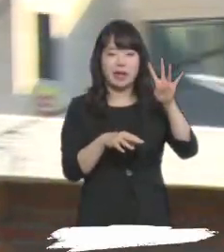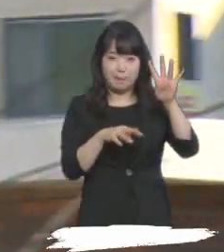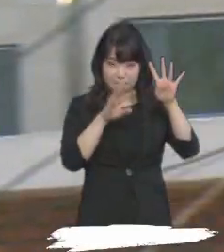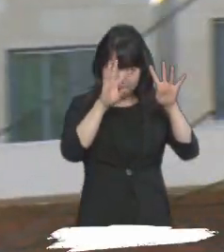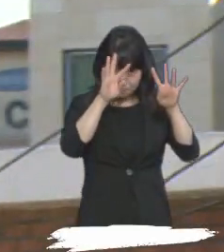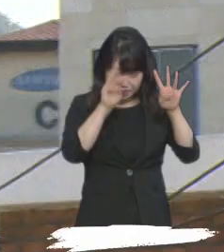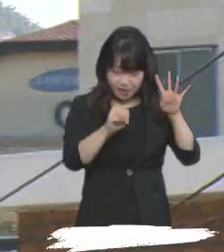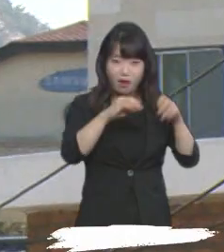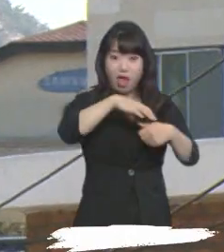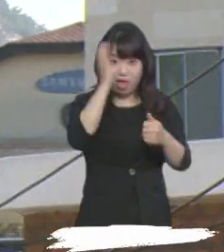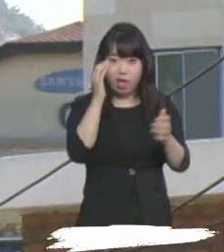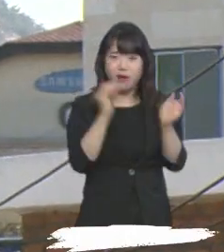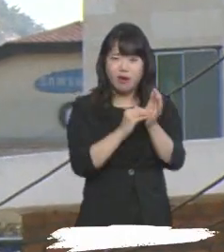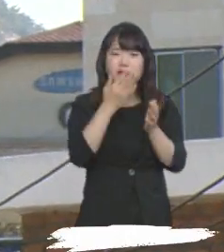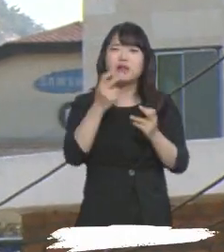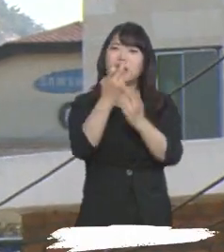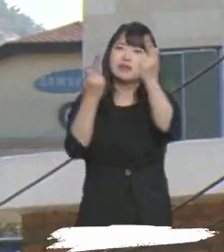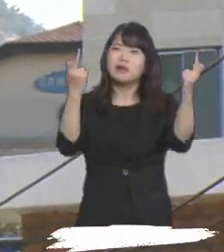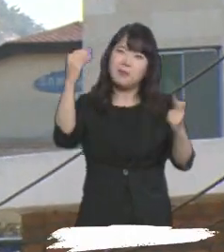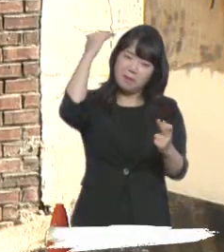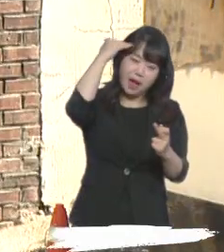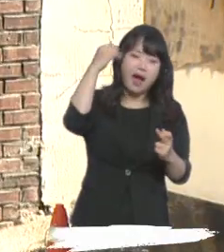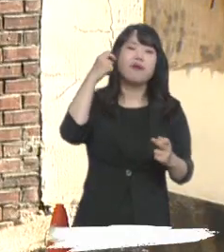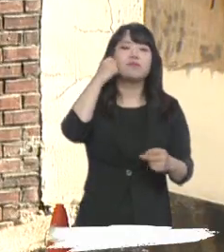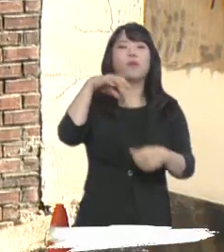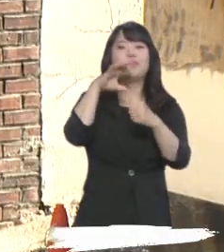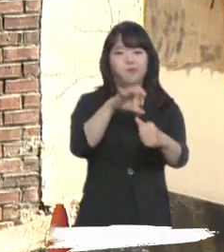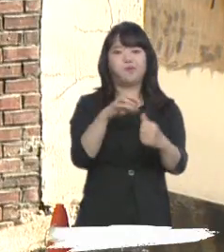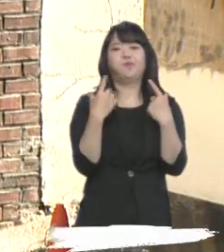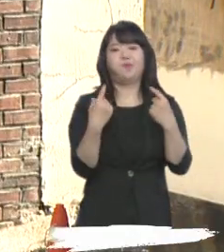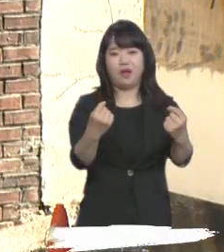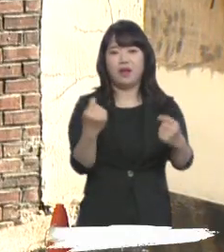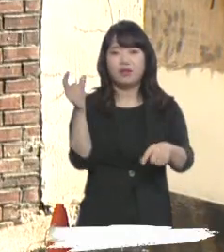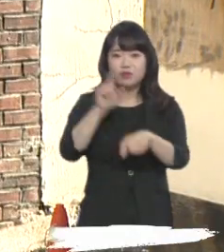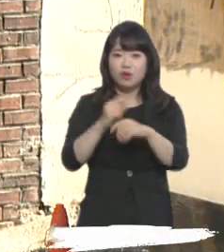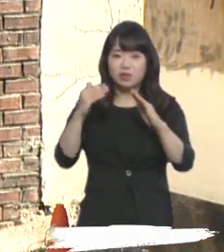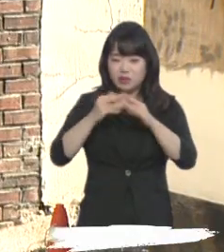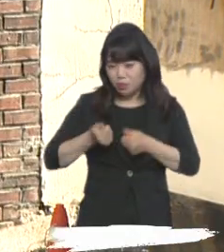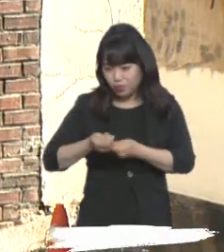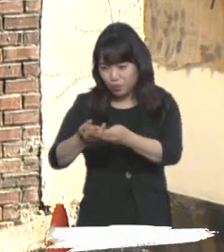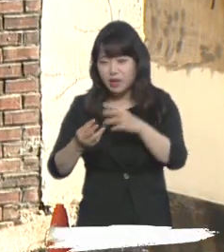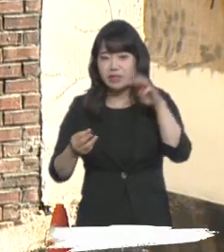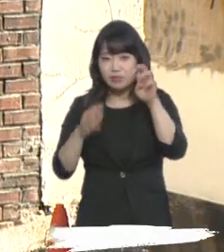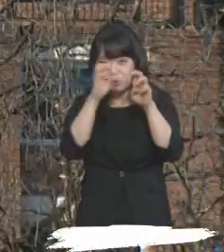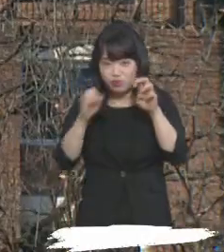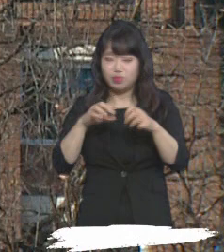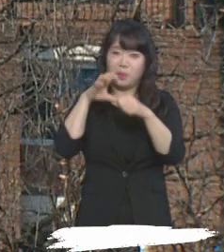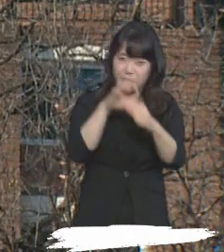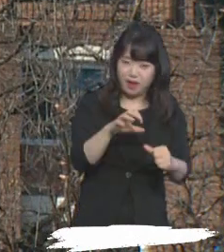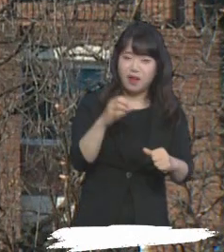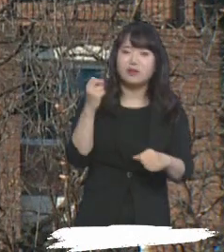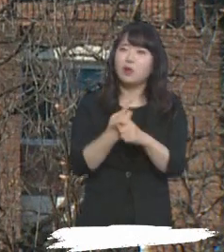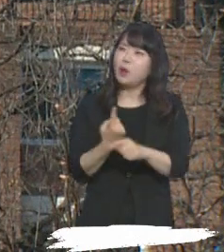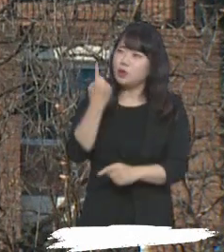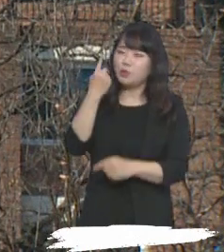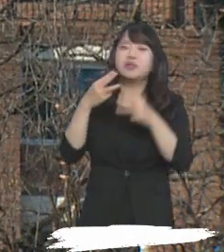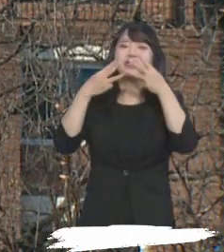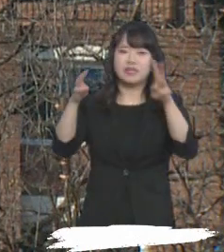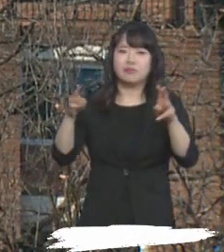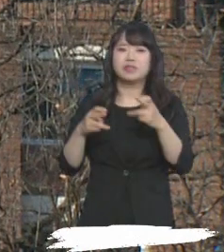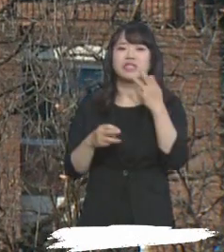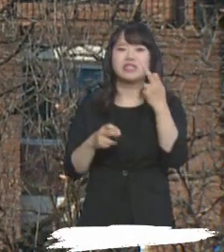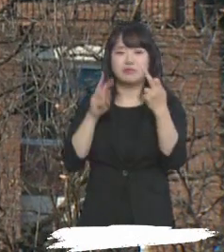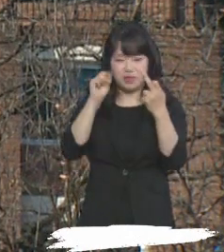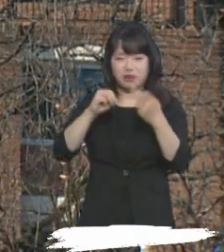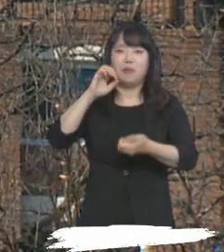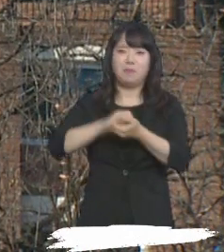풀어도 북한산을 이유로 자연 경관지구로 묶거나 주택 건폐율 30% 규제, 높이는 3층